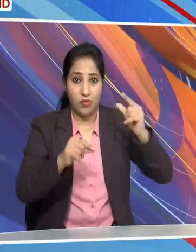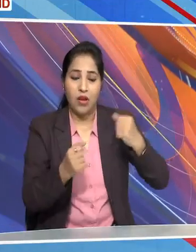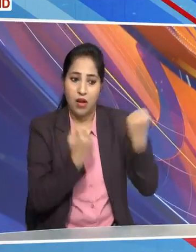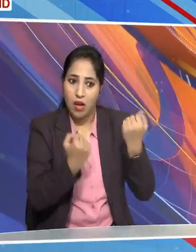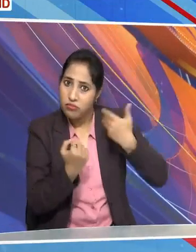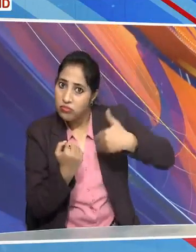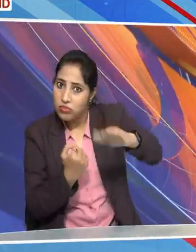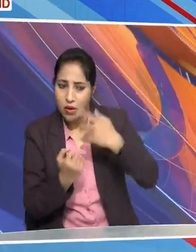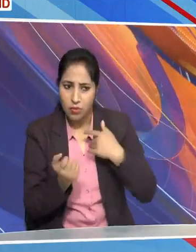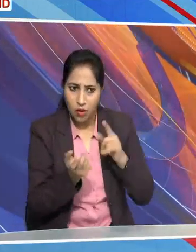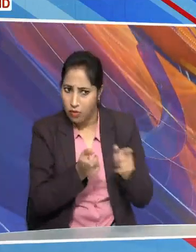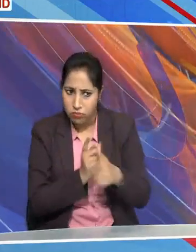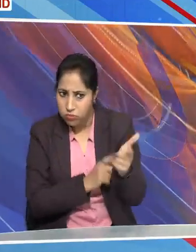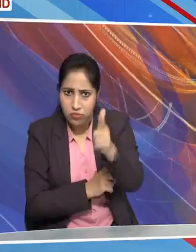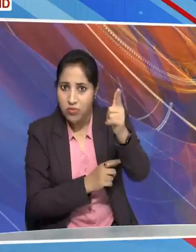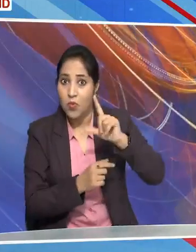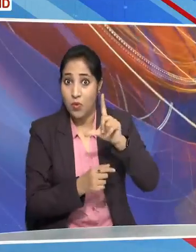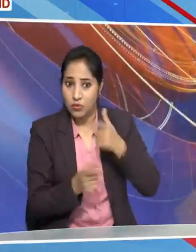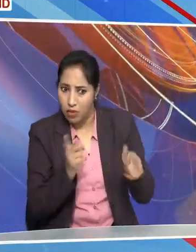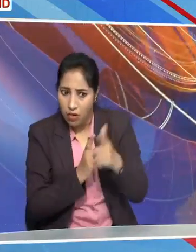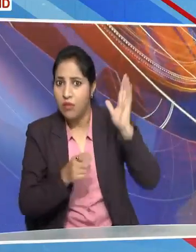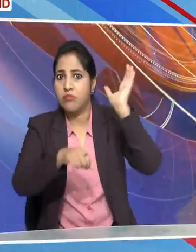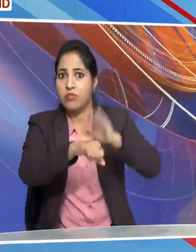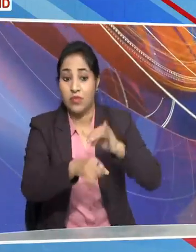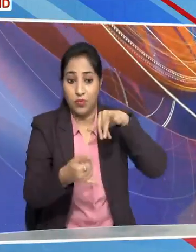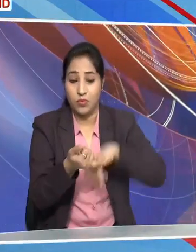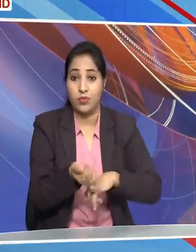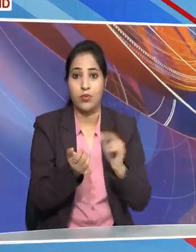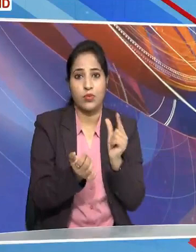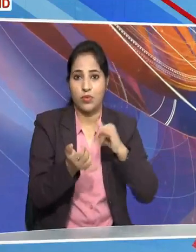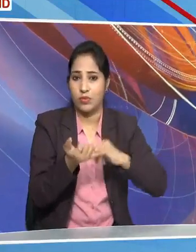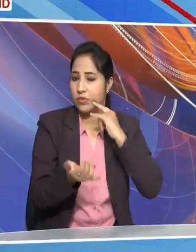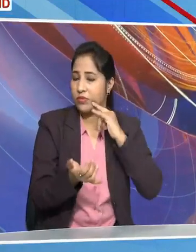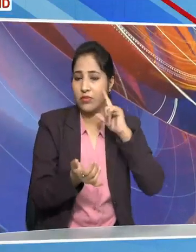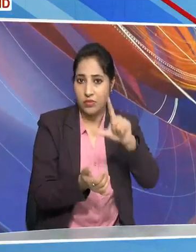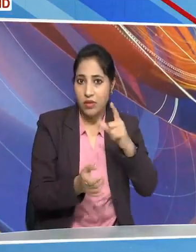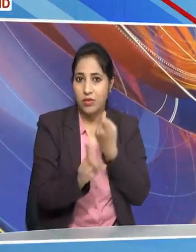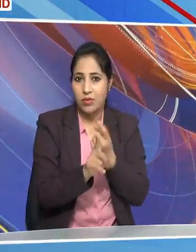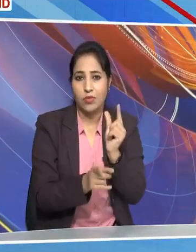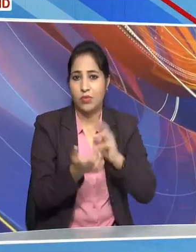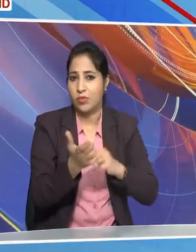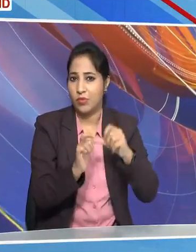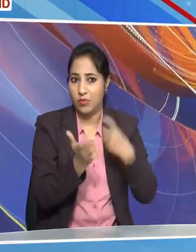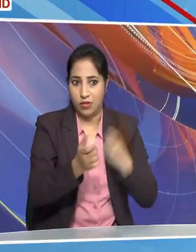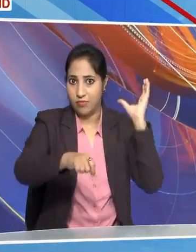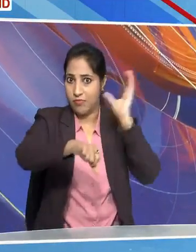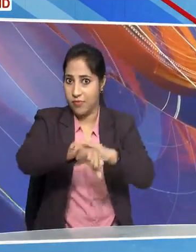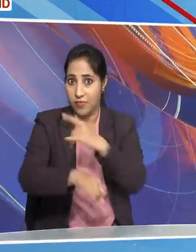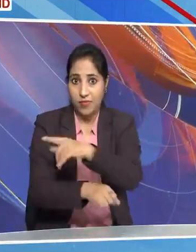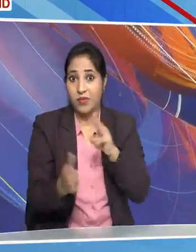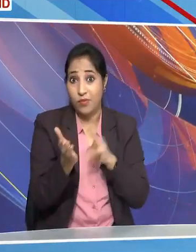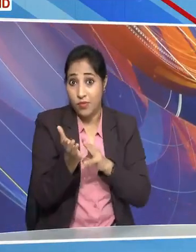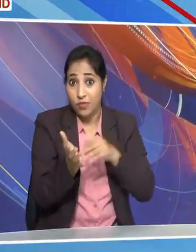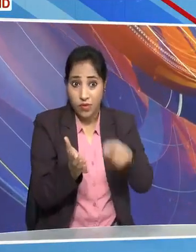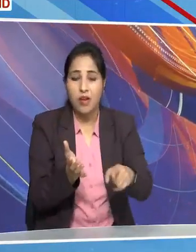है जो हम ट्रैक करते रहे। पूरे वारदात का जो मास्टरमाइंड सुशील कुमार जिसको हमने अरेस्ट किया है उस समय वो मुरथल में